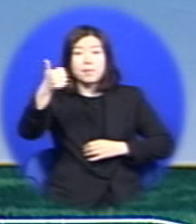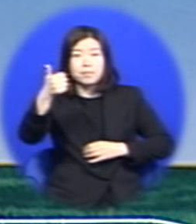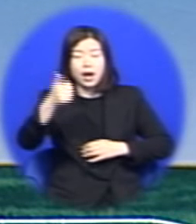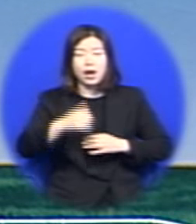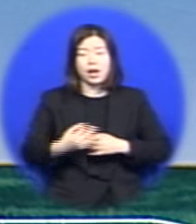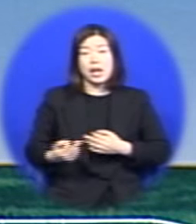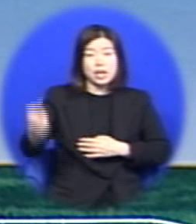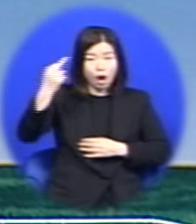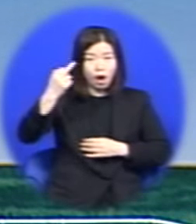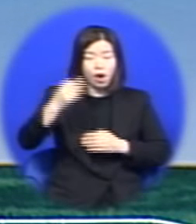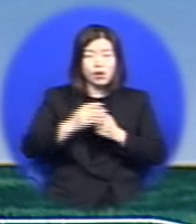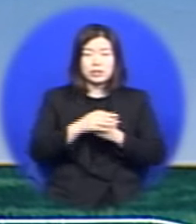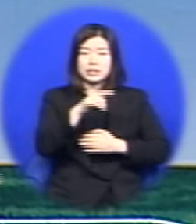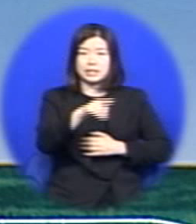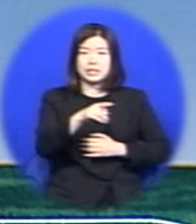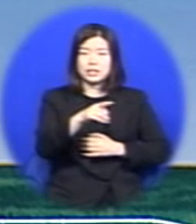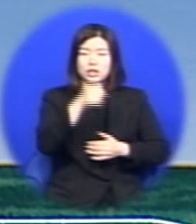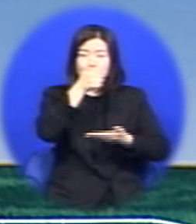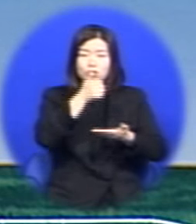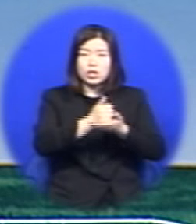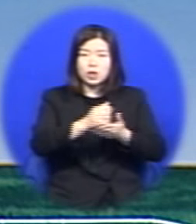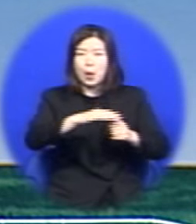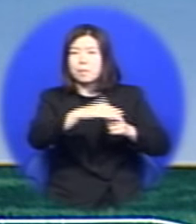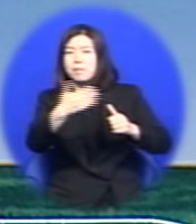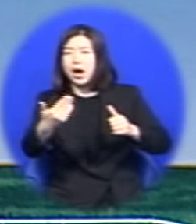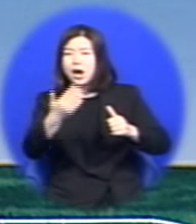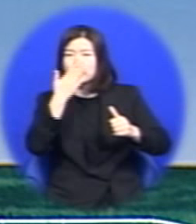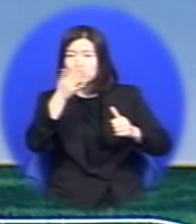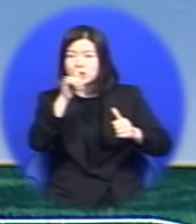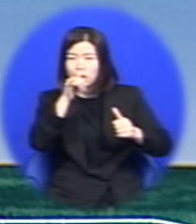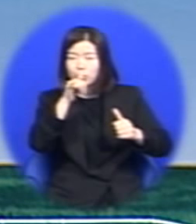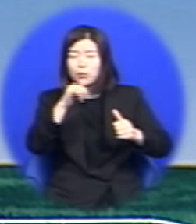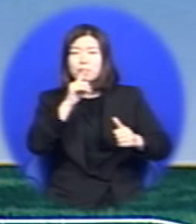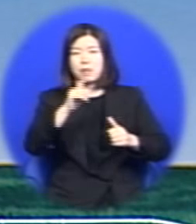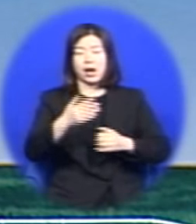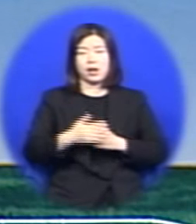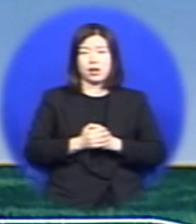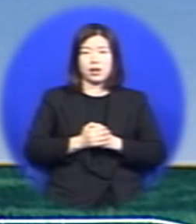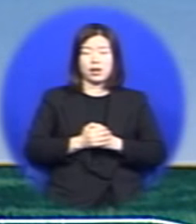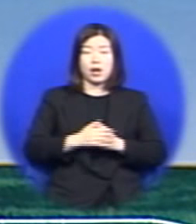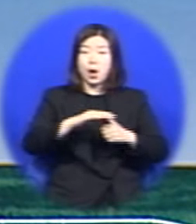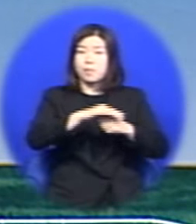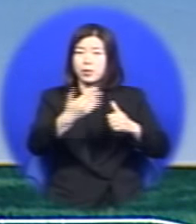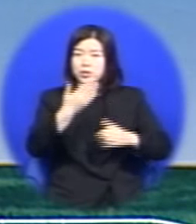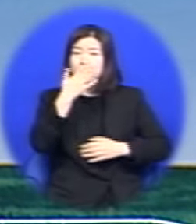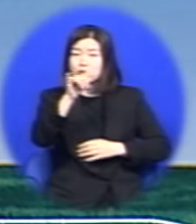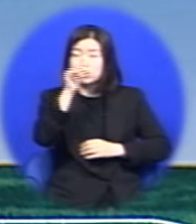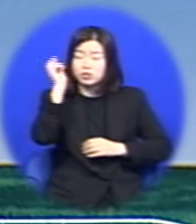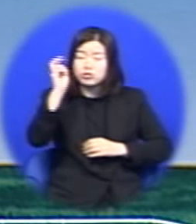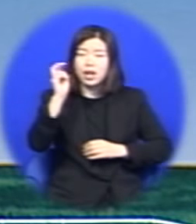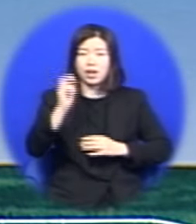형들이 이 죄에서 벗어났다고 이야기하는구나. 벗어날 수 있는 거구나.